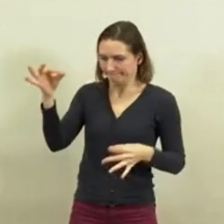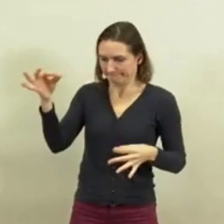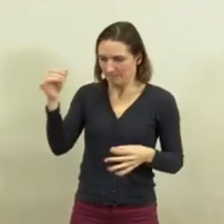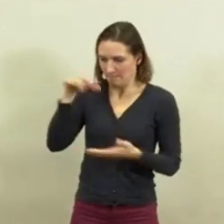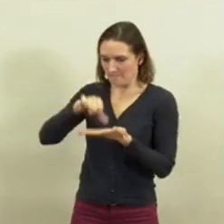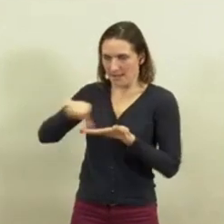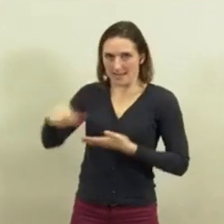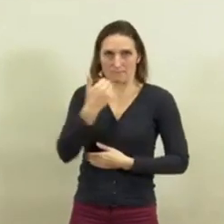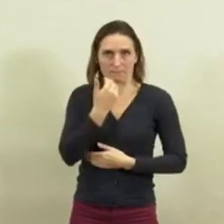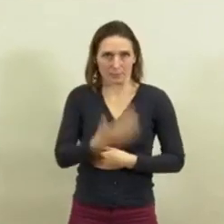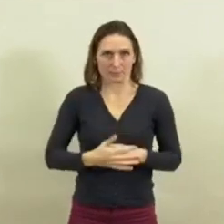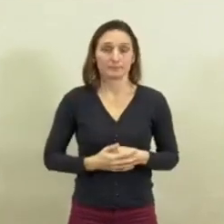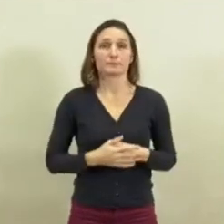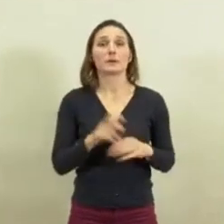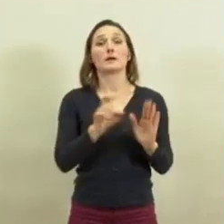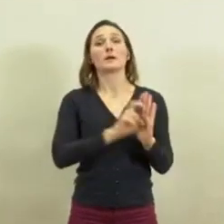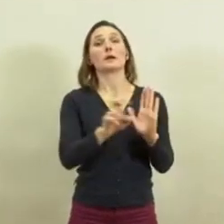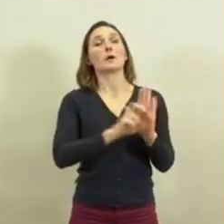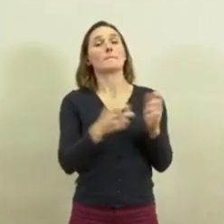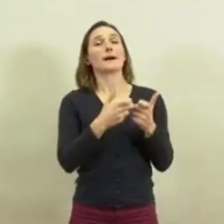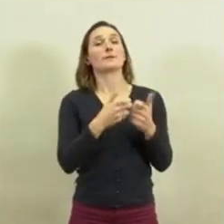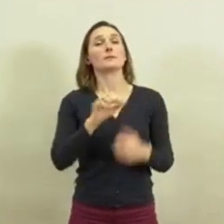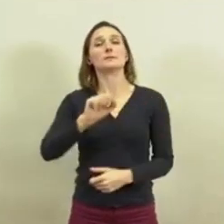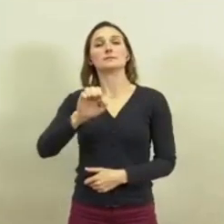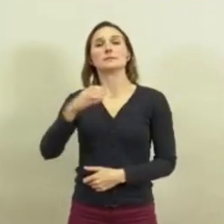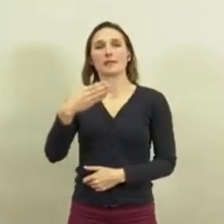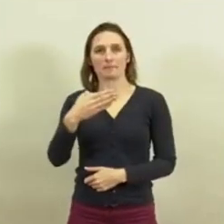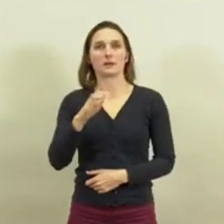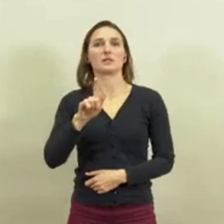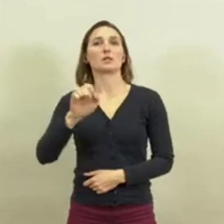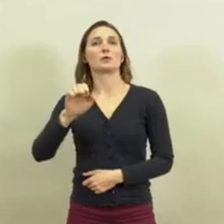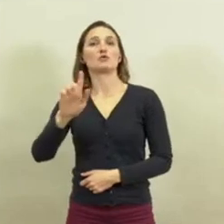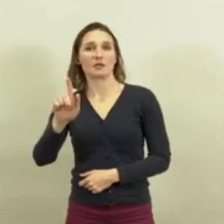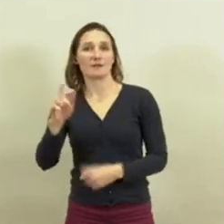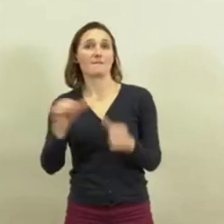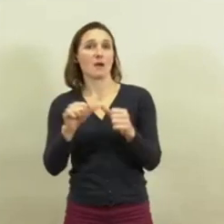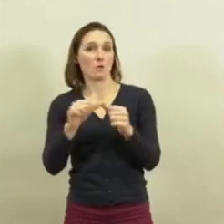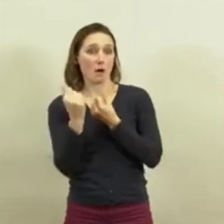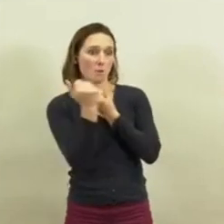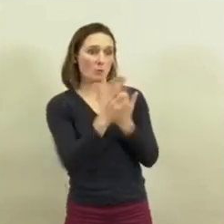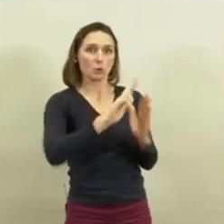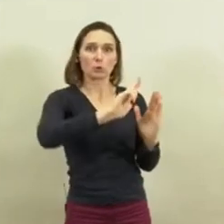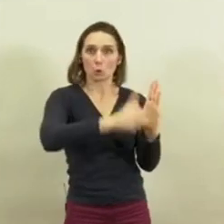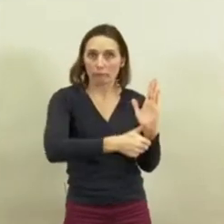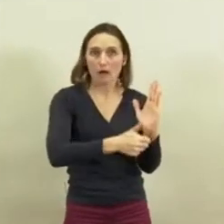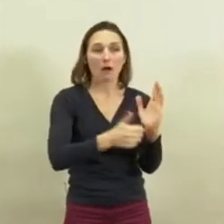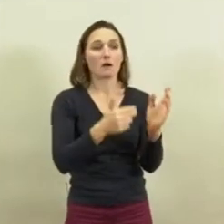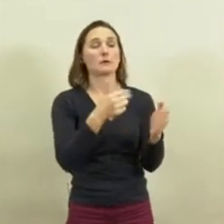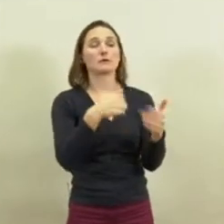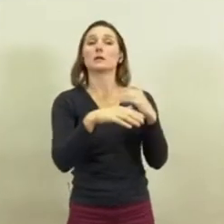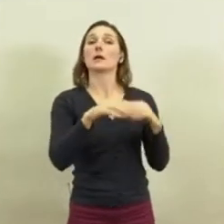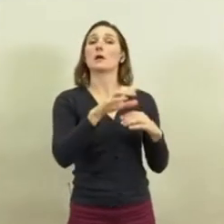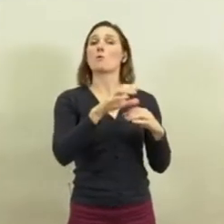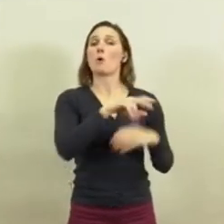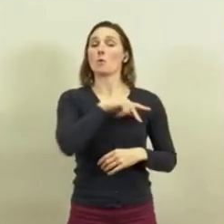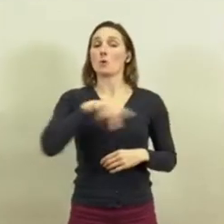payer. À Grenoble, la SEMGEG a par exemple fait une proposition de contrat à une copropriété importante du cours de la Libération